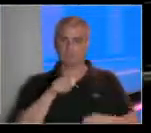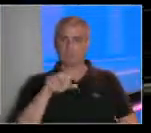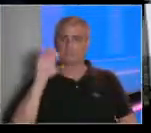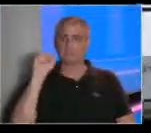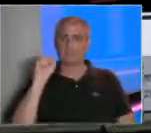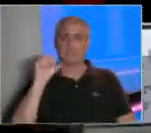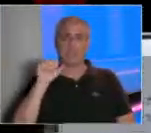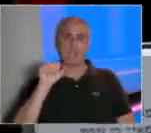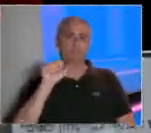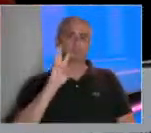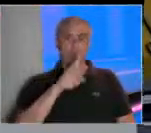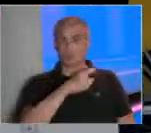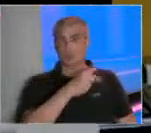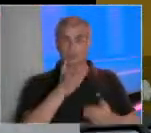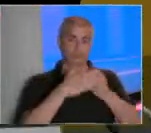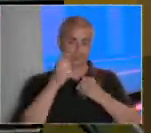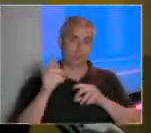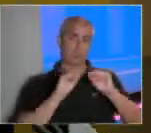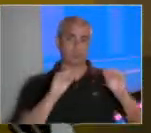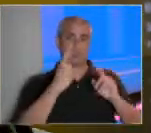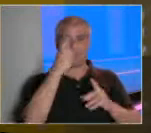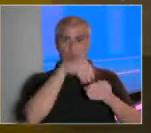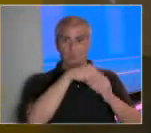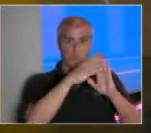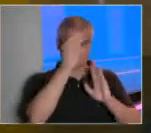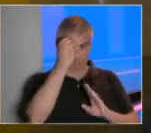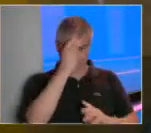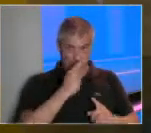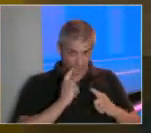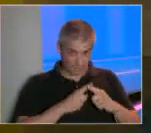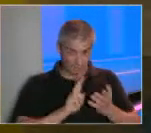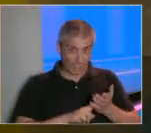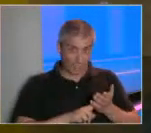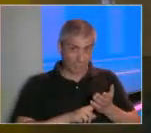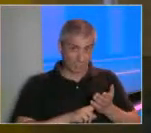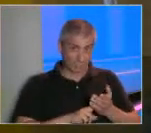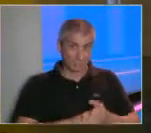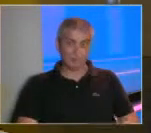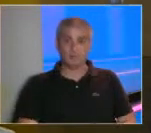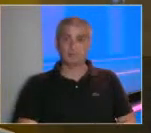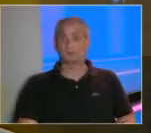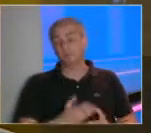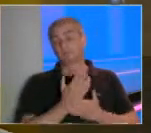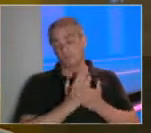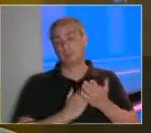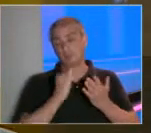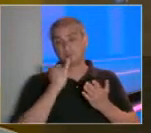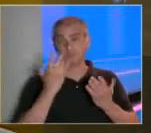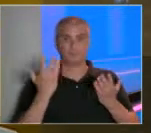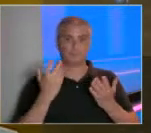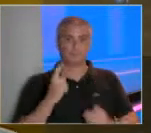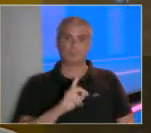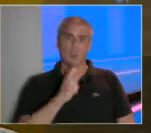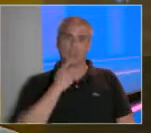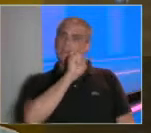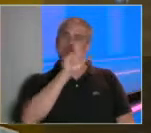שחאדה, שרעייתו היא מורה באחד מבתי הספר. אני מדייק, אני מזוכר נכון. חלק מזה, חלק מזה. בואו לא נטיל את